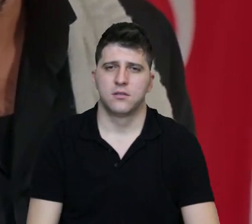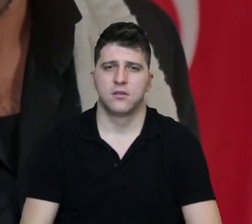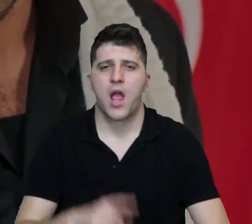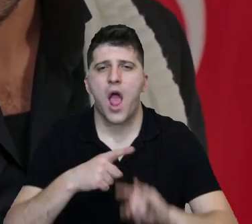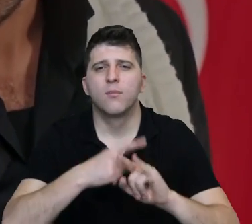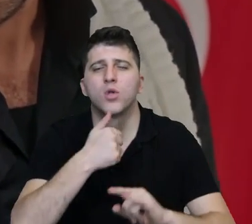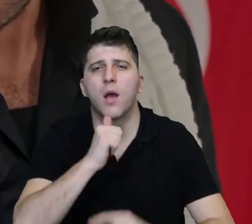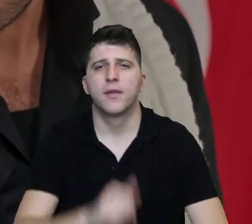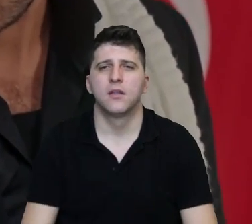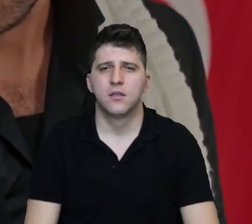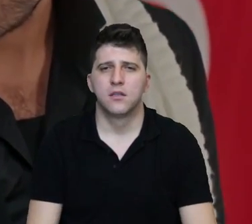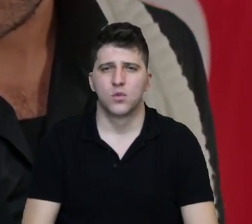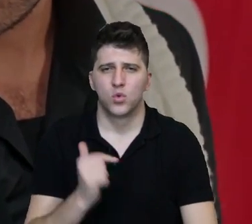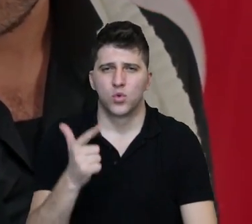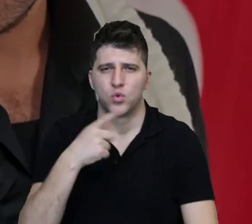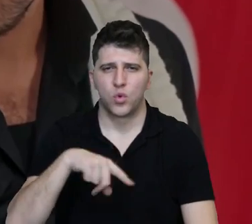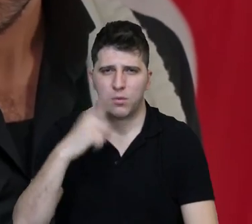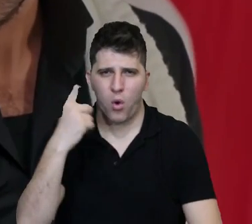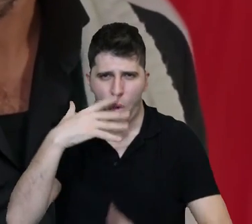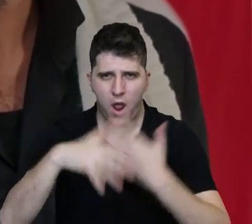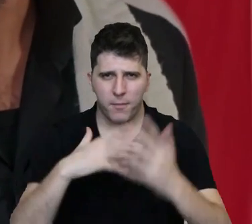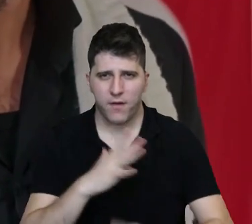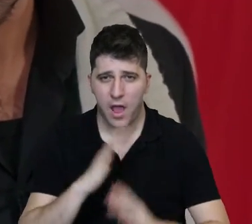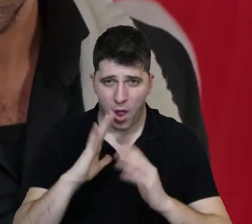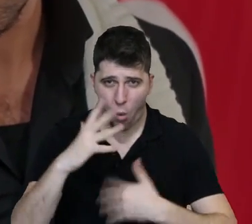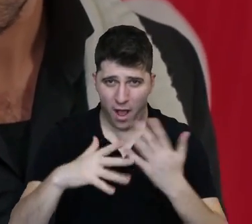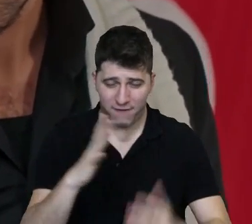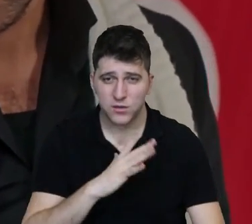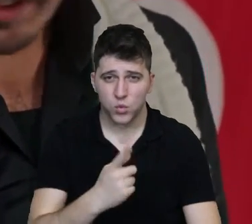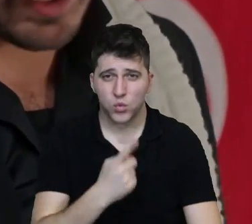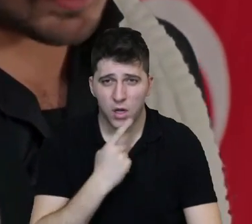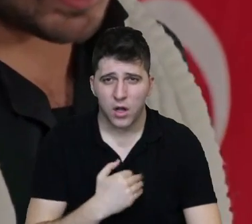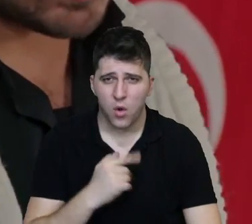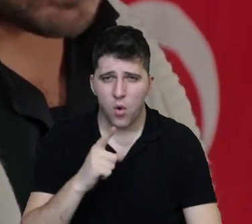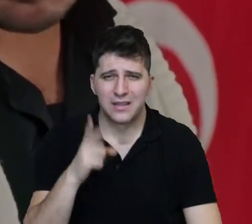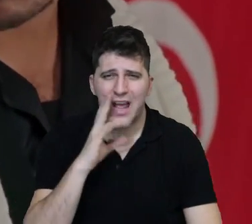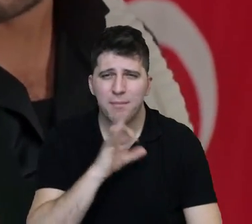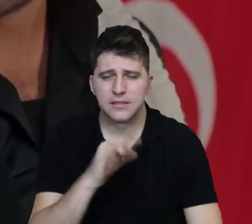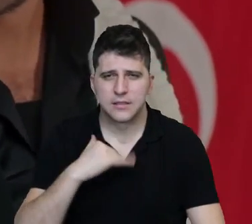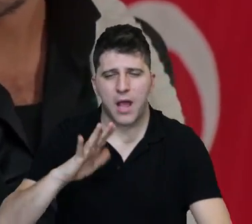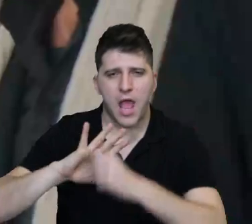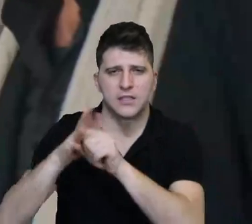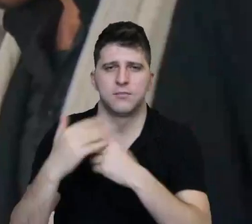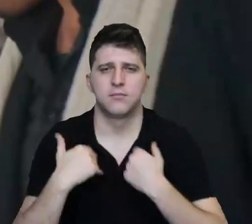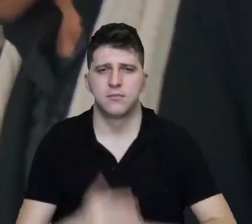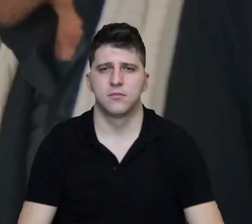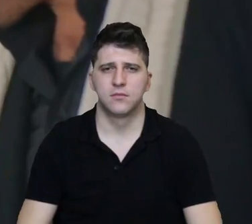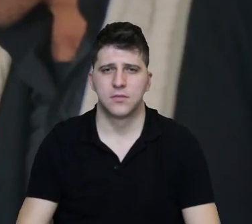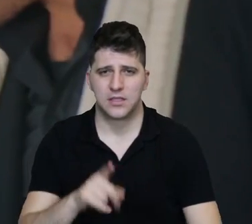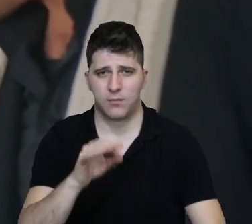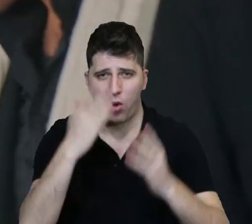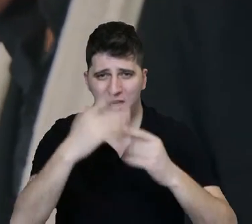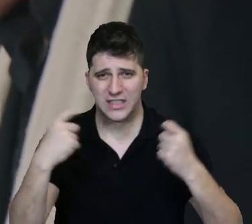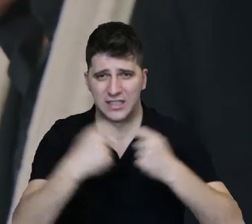Helmut abi, kasabada bir vukuat mı var? Eğer varsa söyle, o hadsizlere haddini bildirelim. Senin böyle